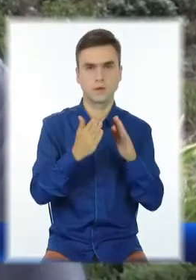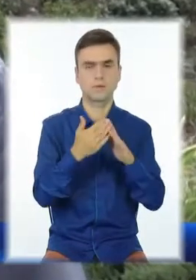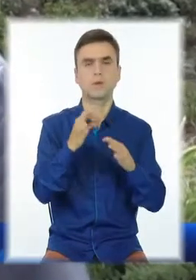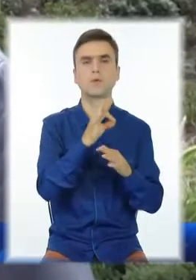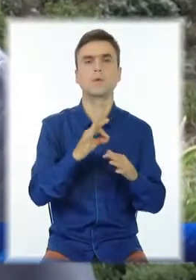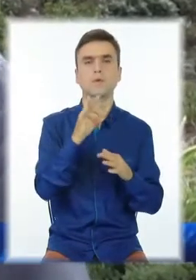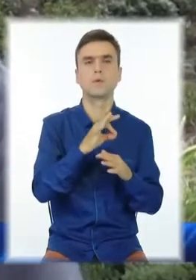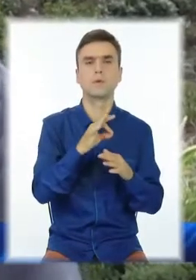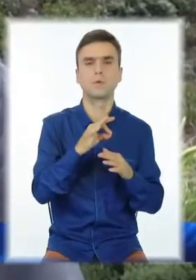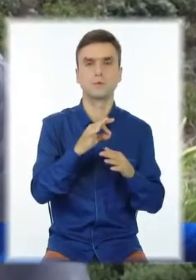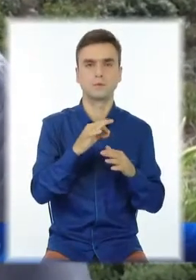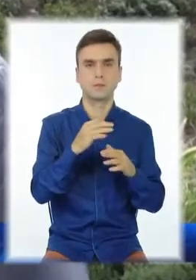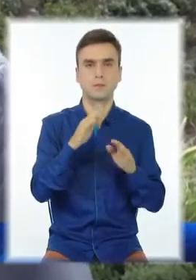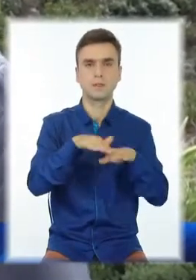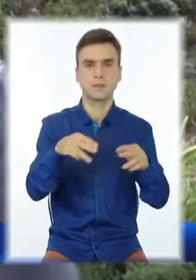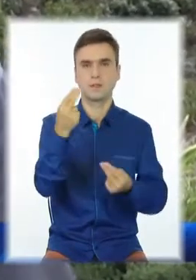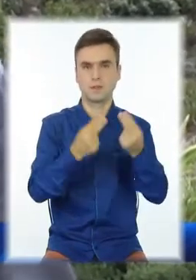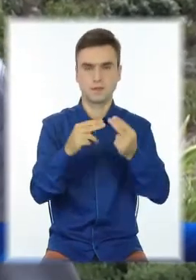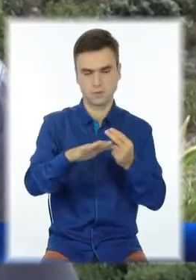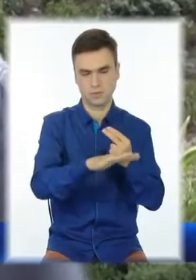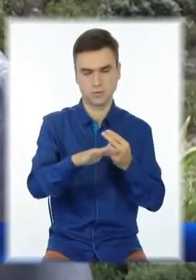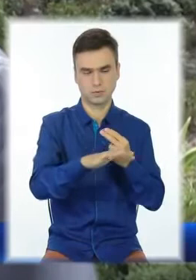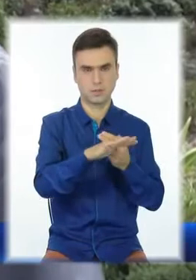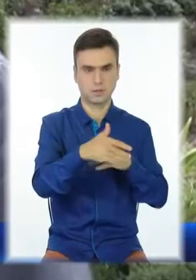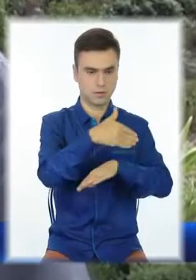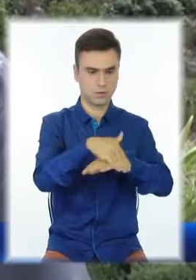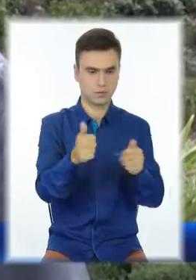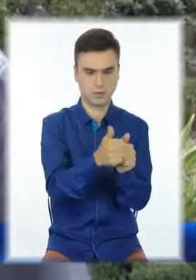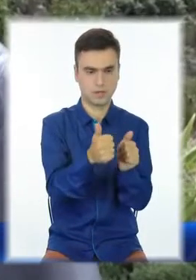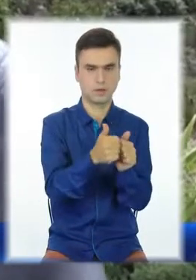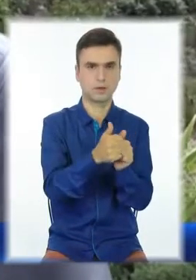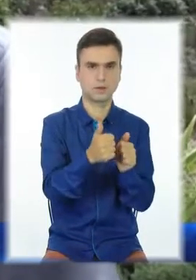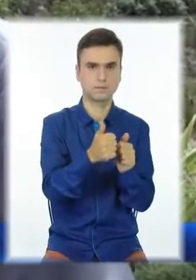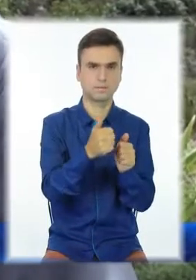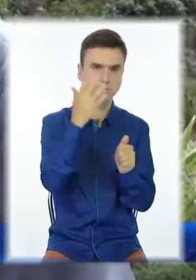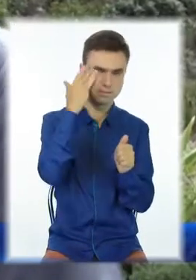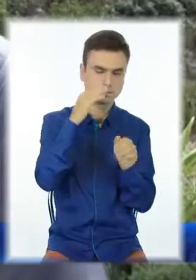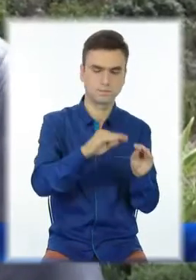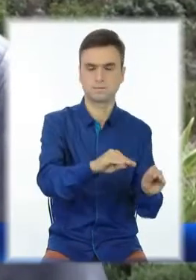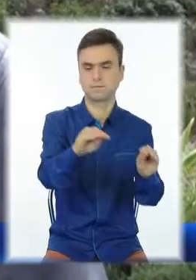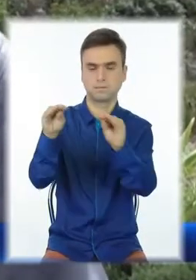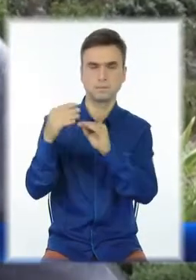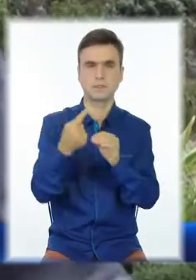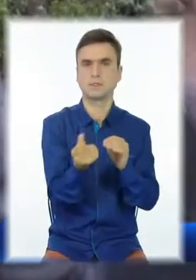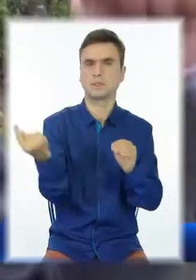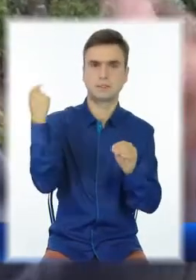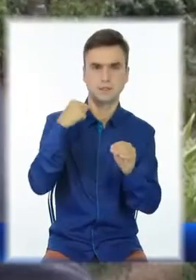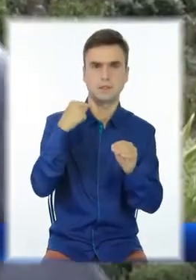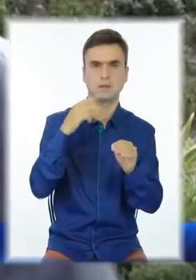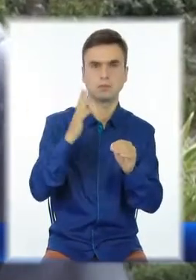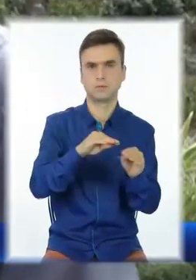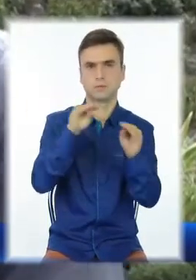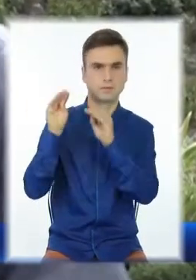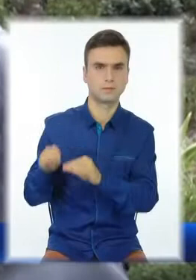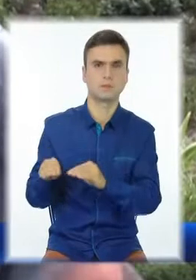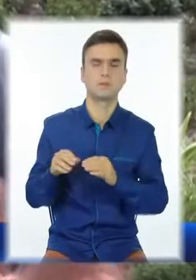звузили дискусію про місце перенесення дитячого майданчика до всього 2 місць. Одне з них одразу позаду